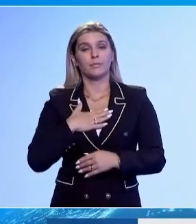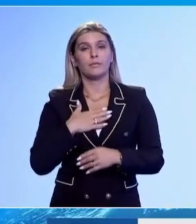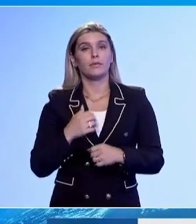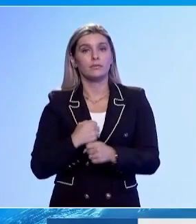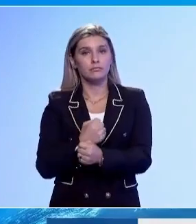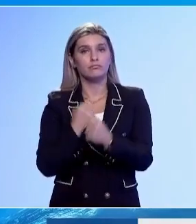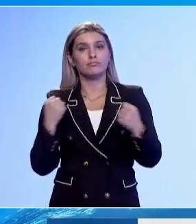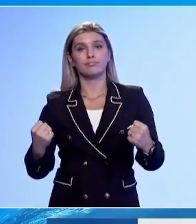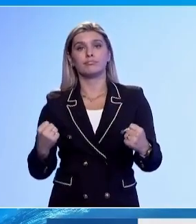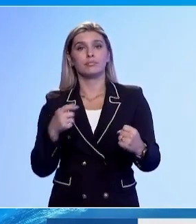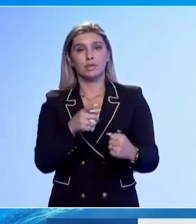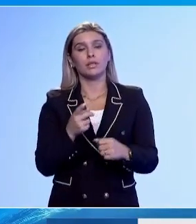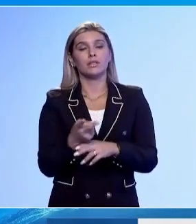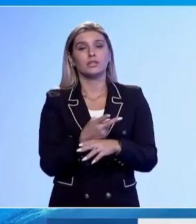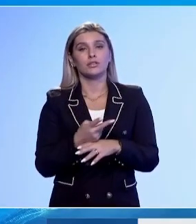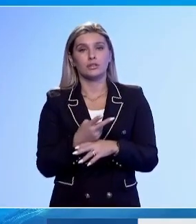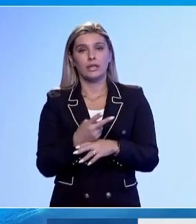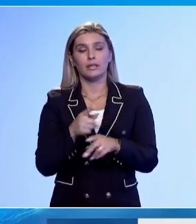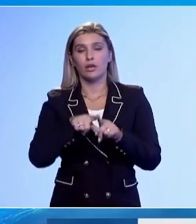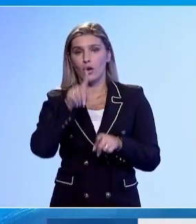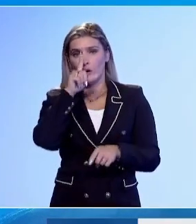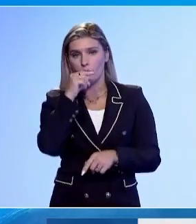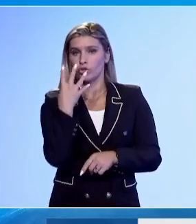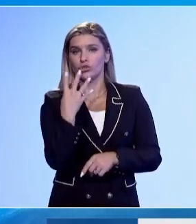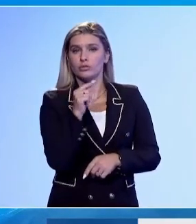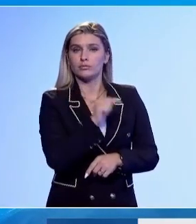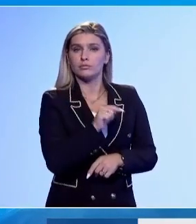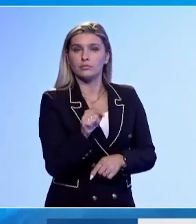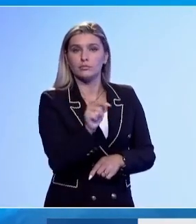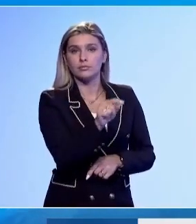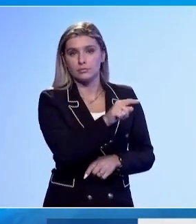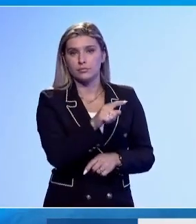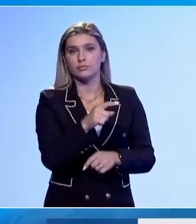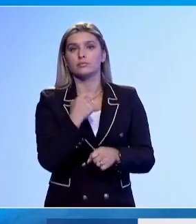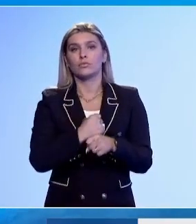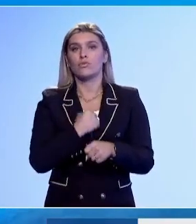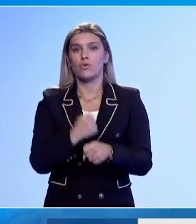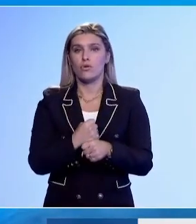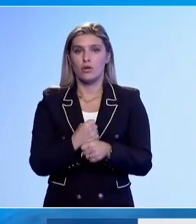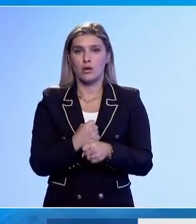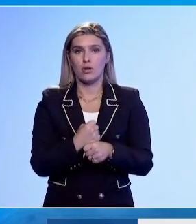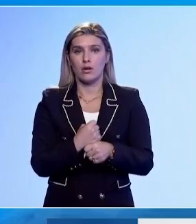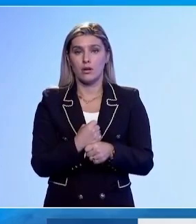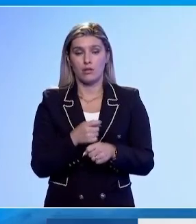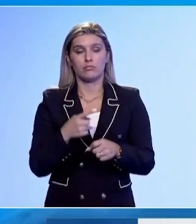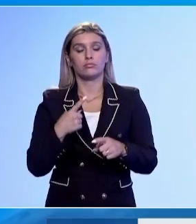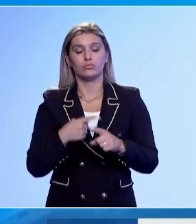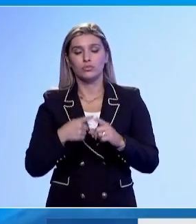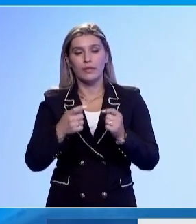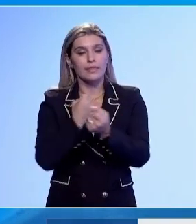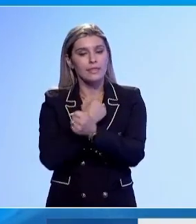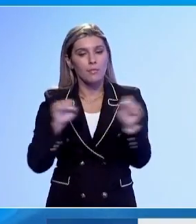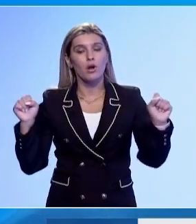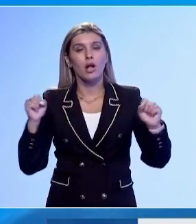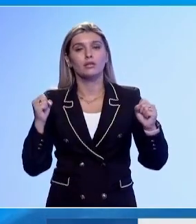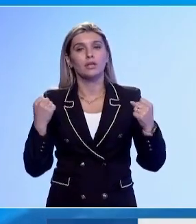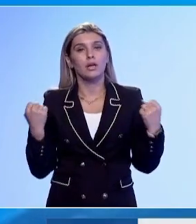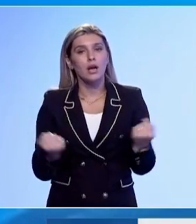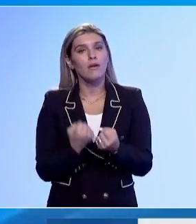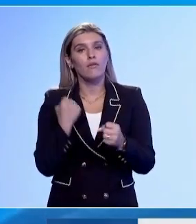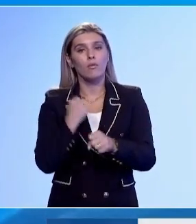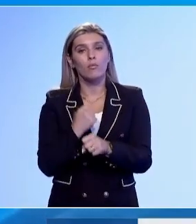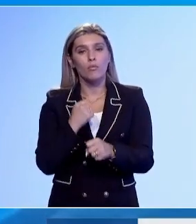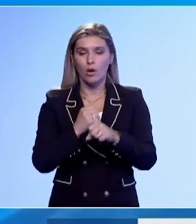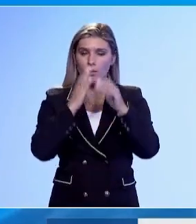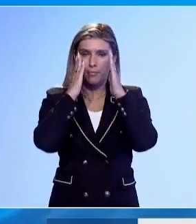të plotë të situatës në 4 komunat në veri të Kosovës, angazhimin për demokraci dhe bindjen për liqëshmëri